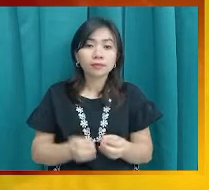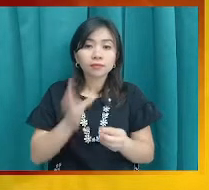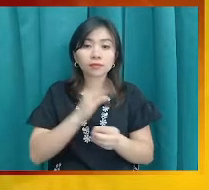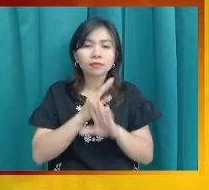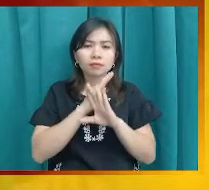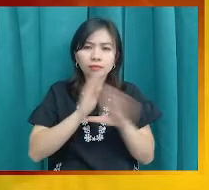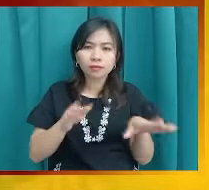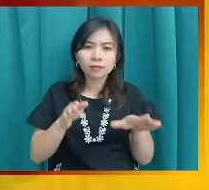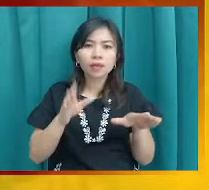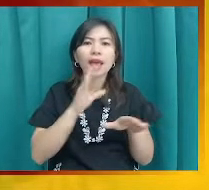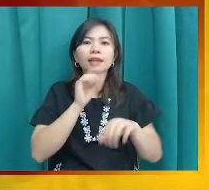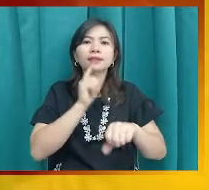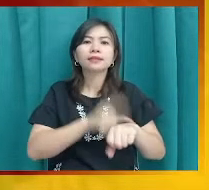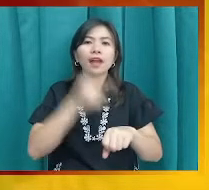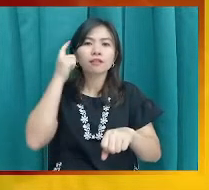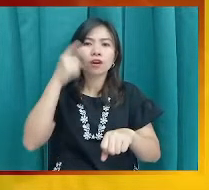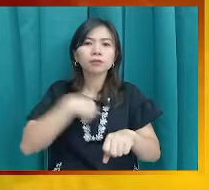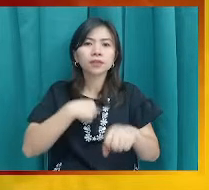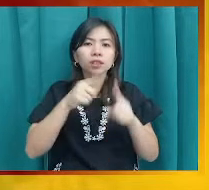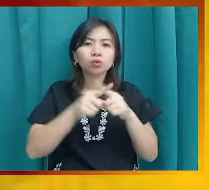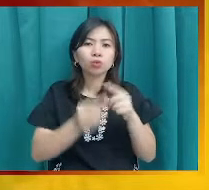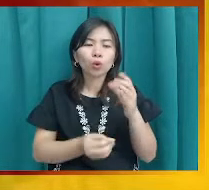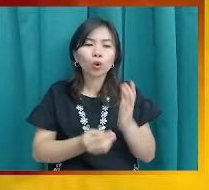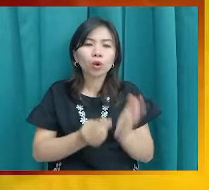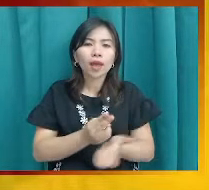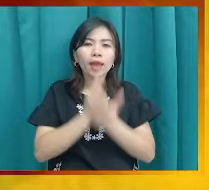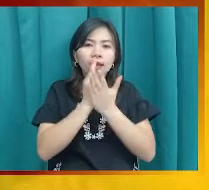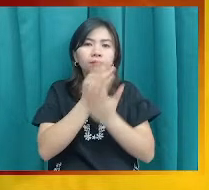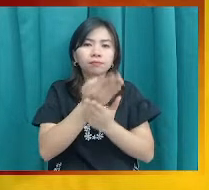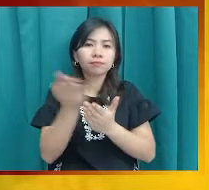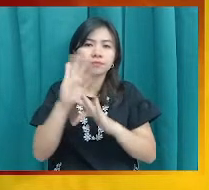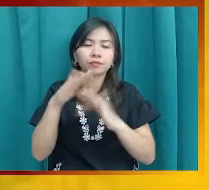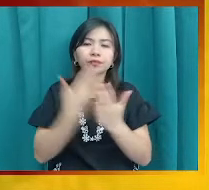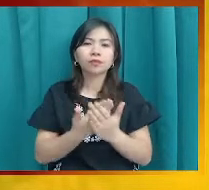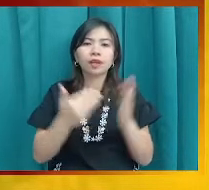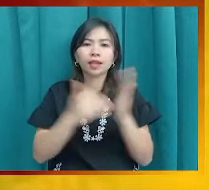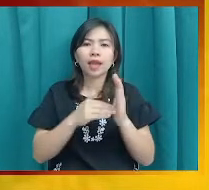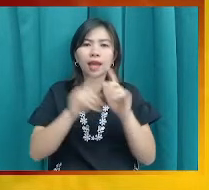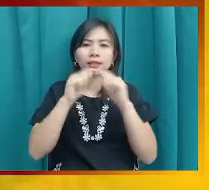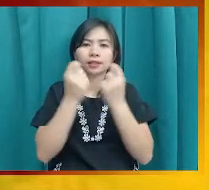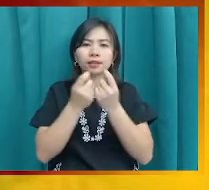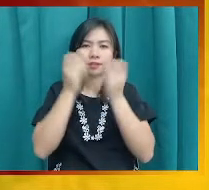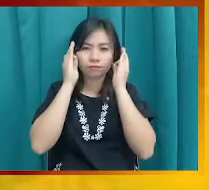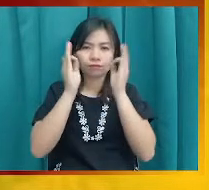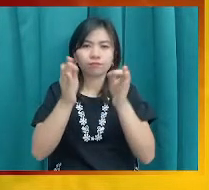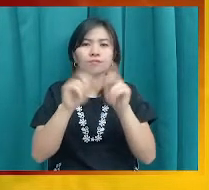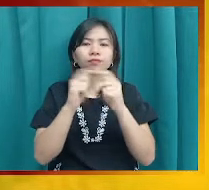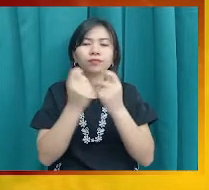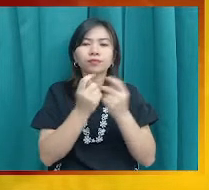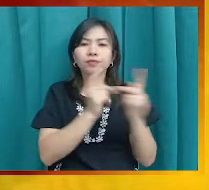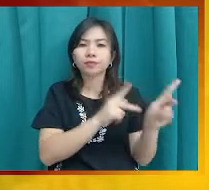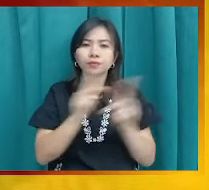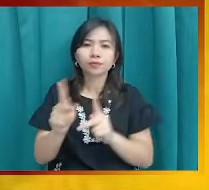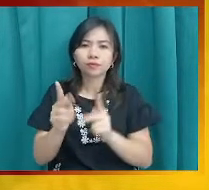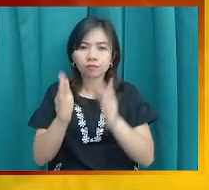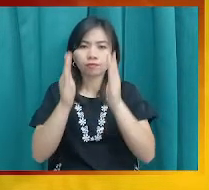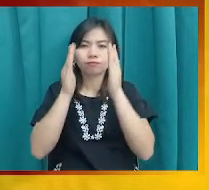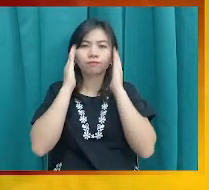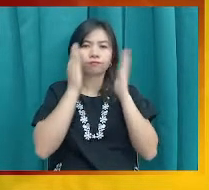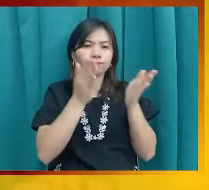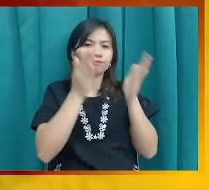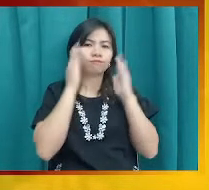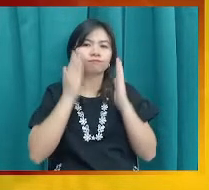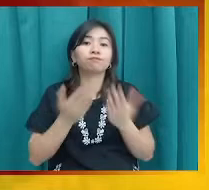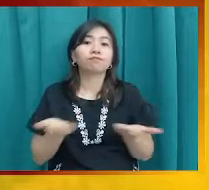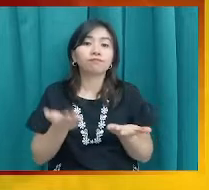to help you young people pay attention to this. Team focus, team preparation. Pay attention to this at sa mga